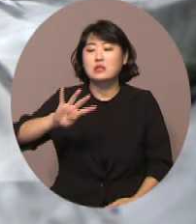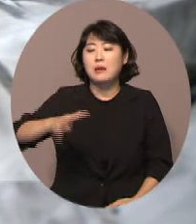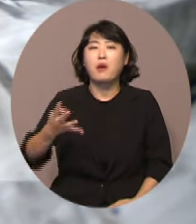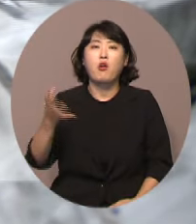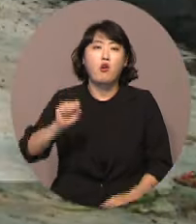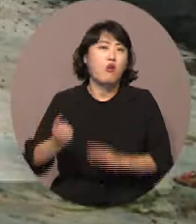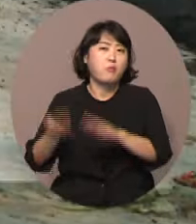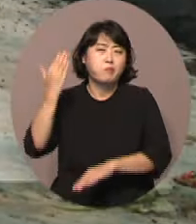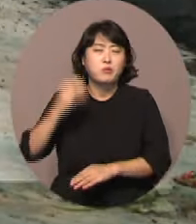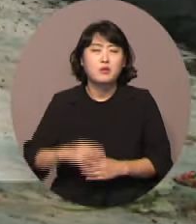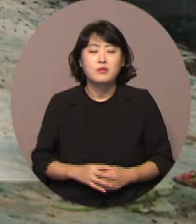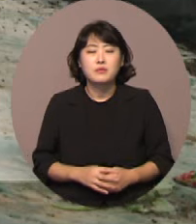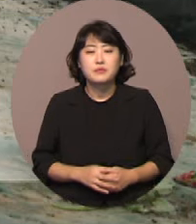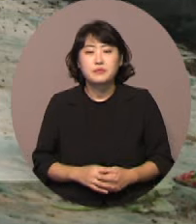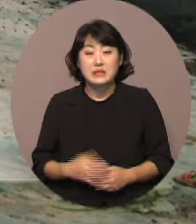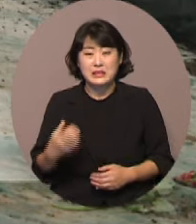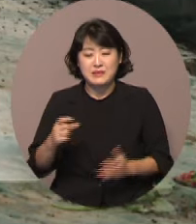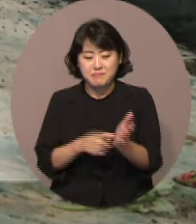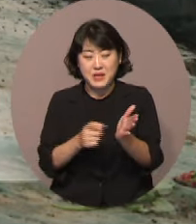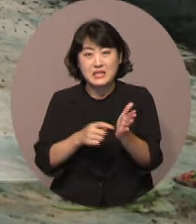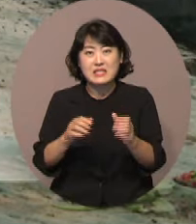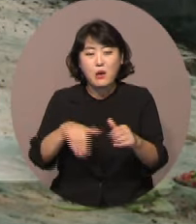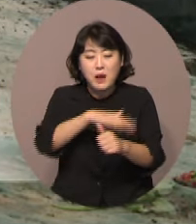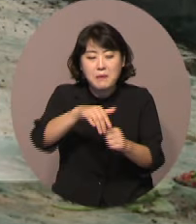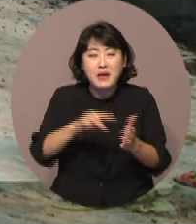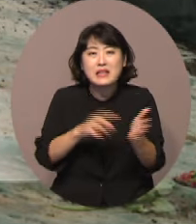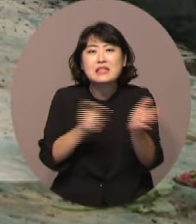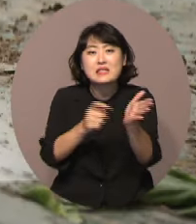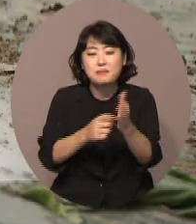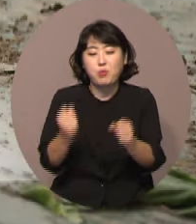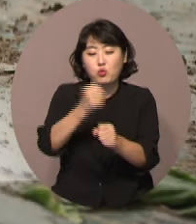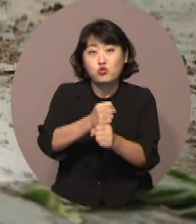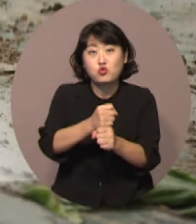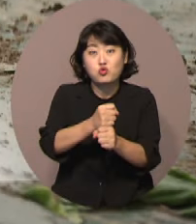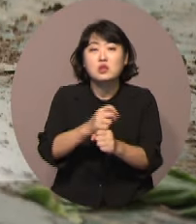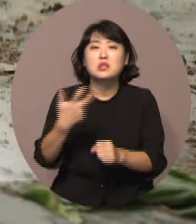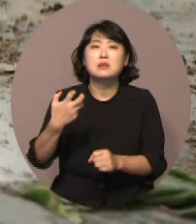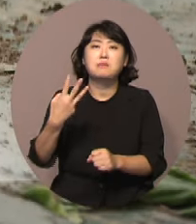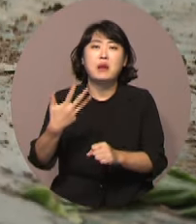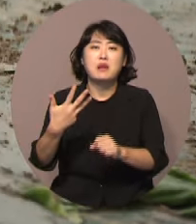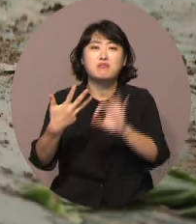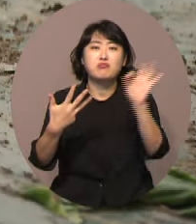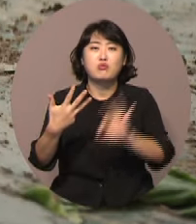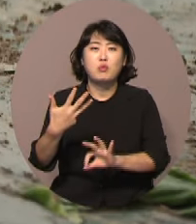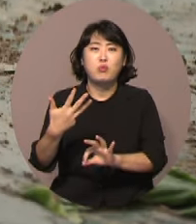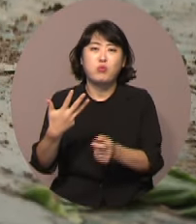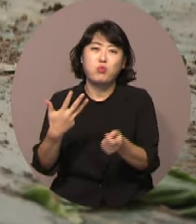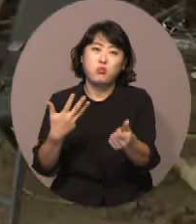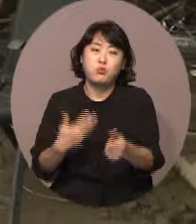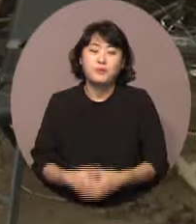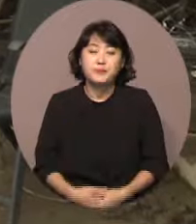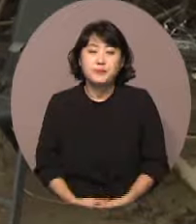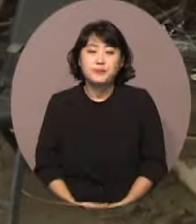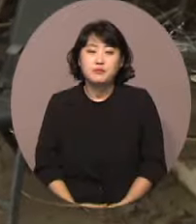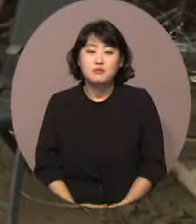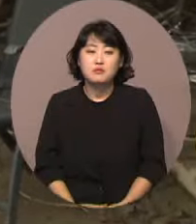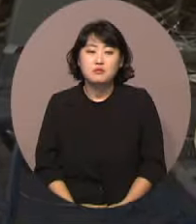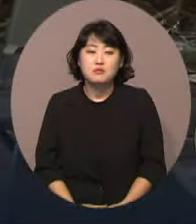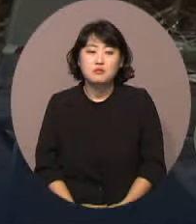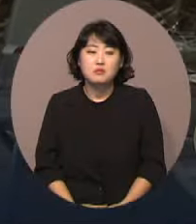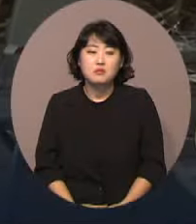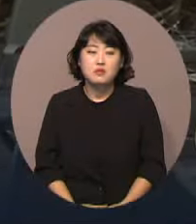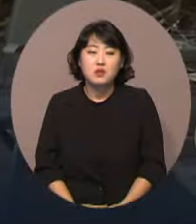넘습니다. 일단 위급한 피해 상황만 좋지 않은 응급복구율은 78%에 그치고 있습니다. 어떻게